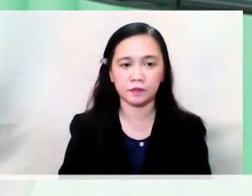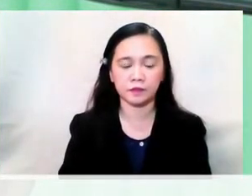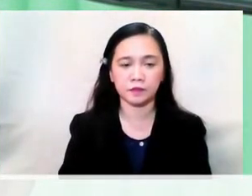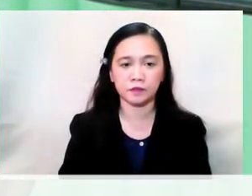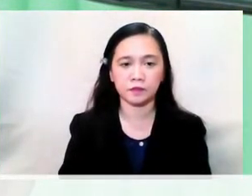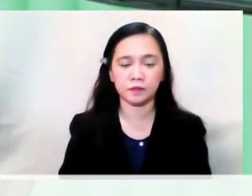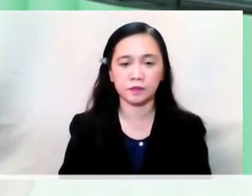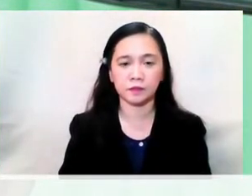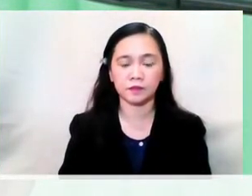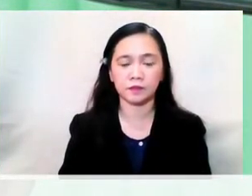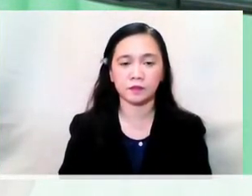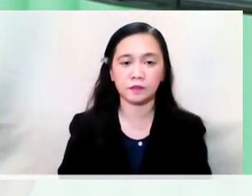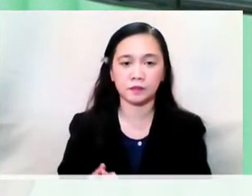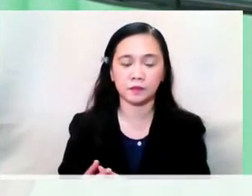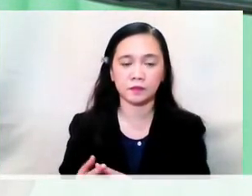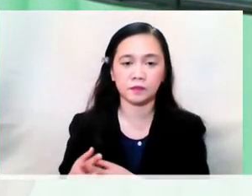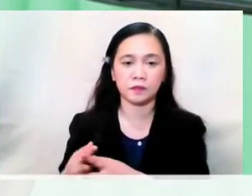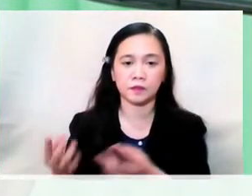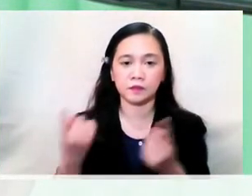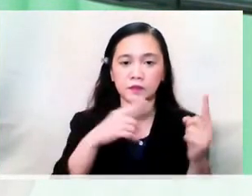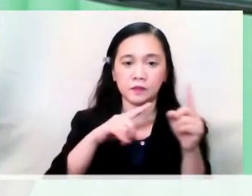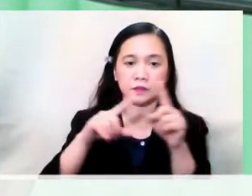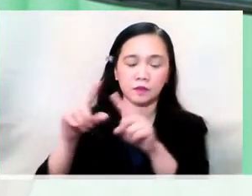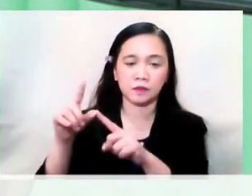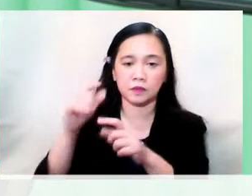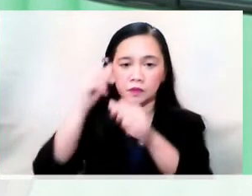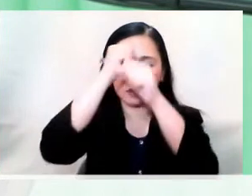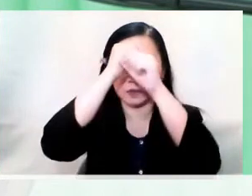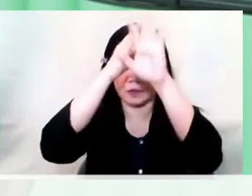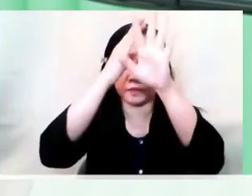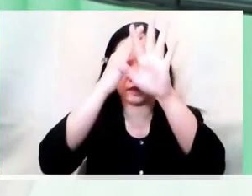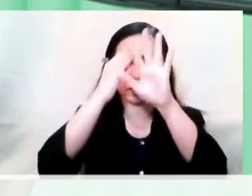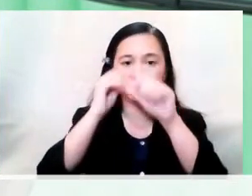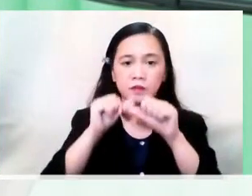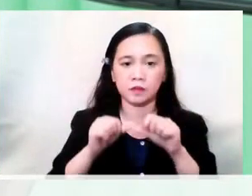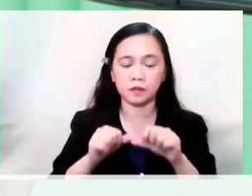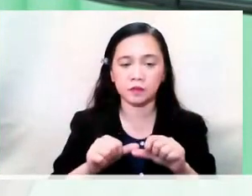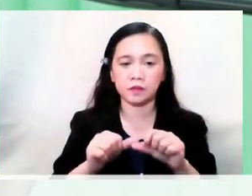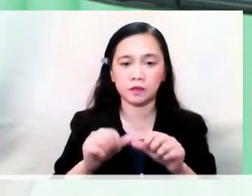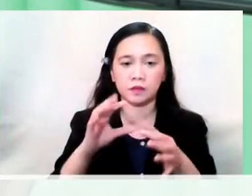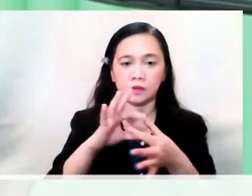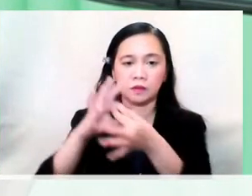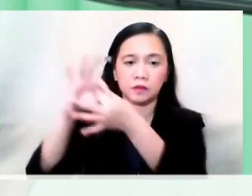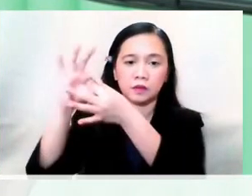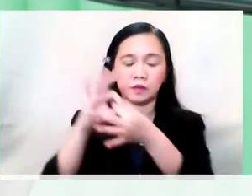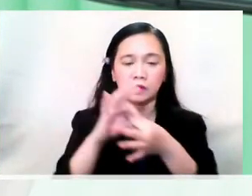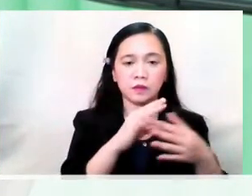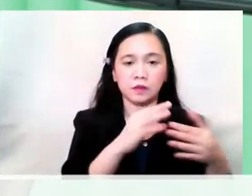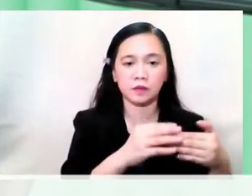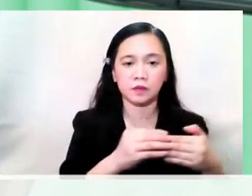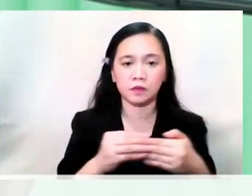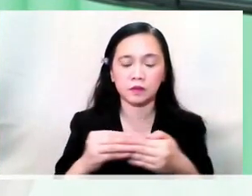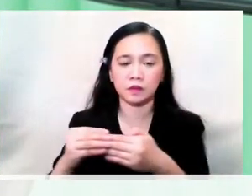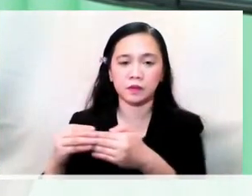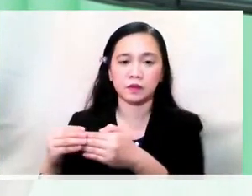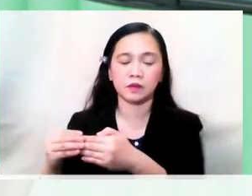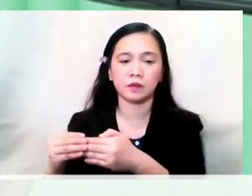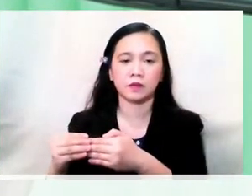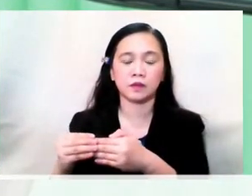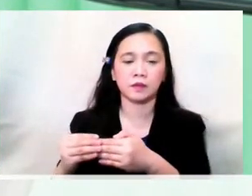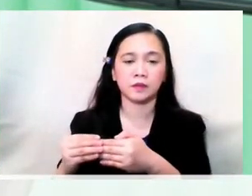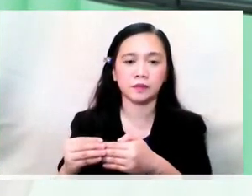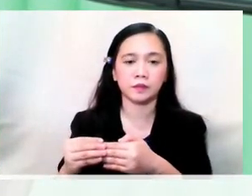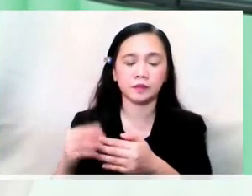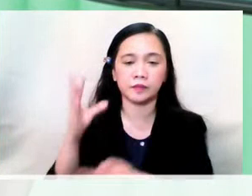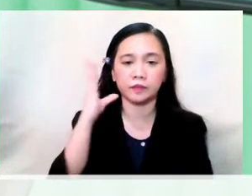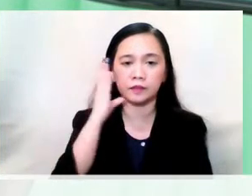Dumulog tayo sa ating Ama na patuloy na sumasa atin at gumagabay sa ating pagtahak sa